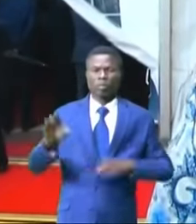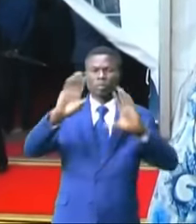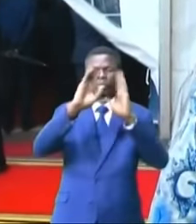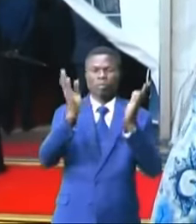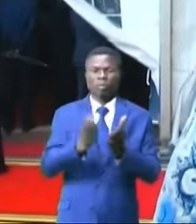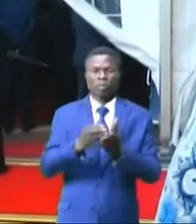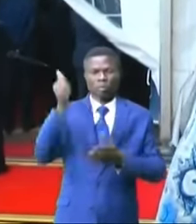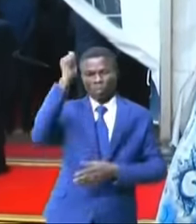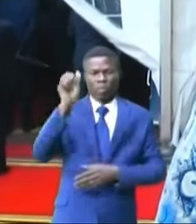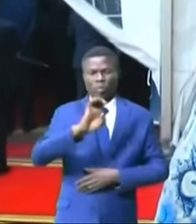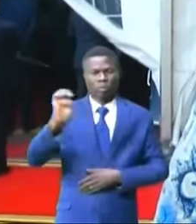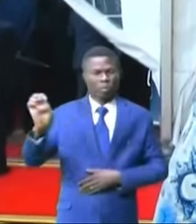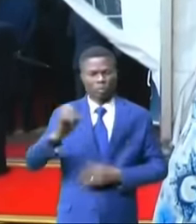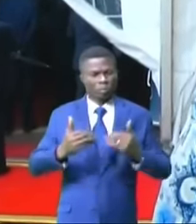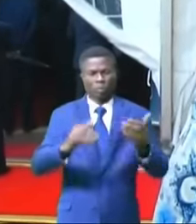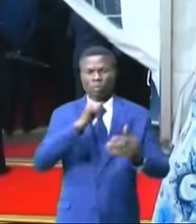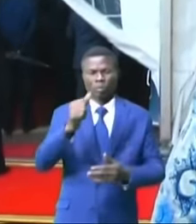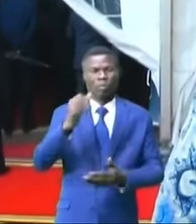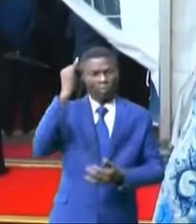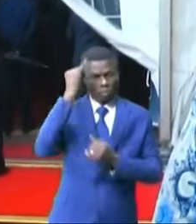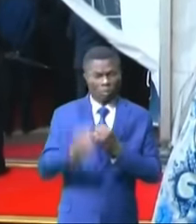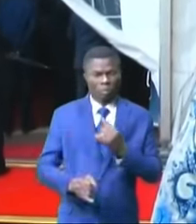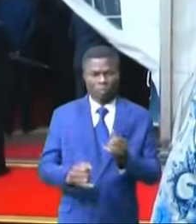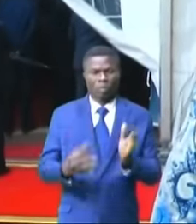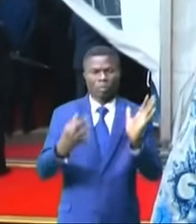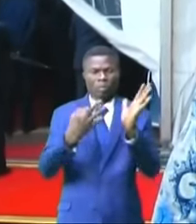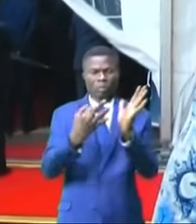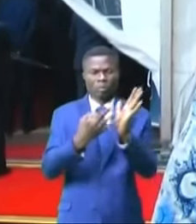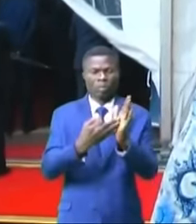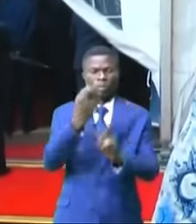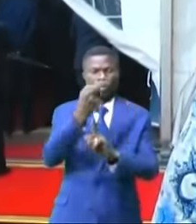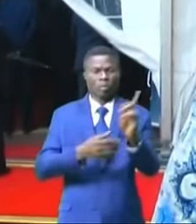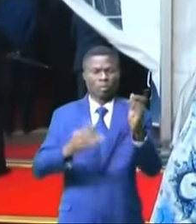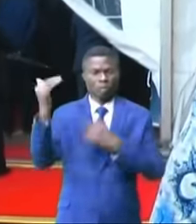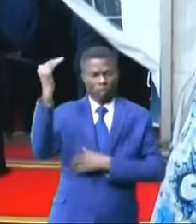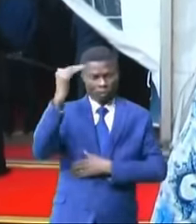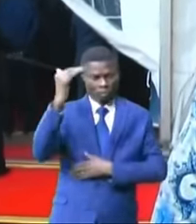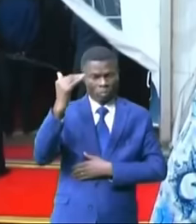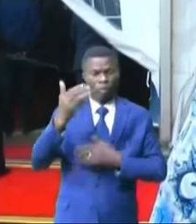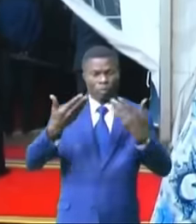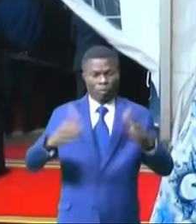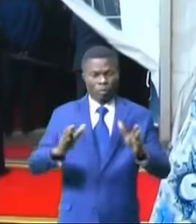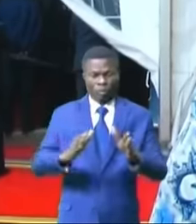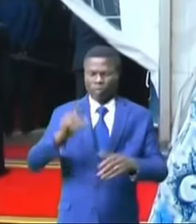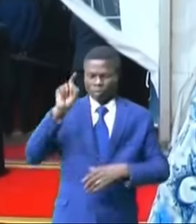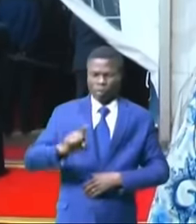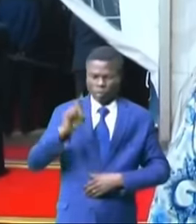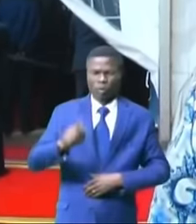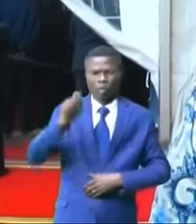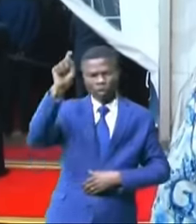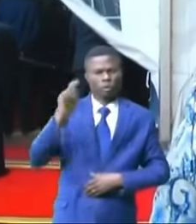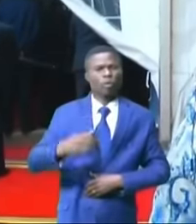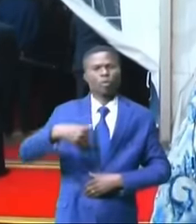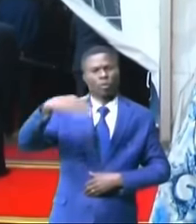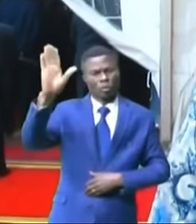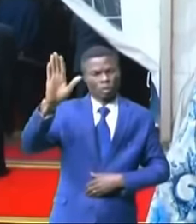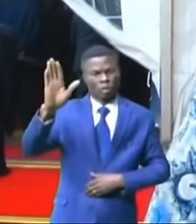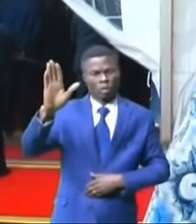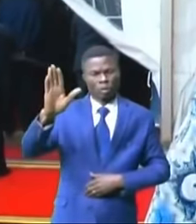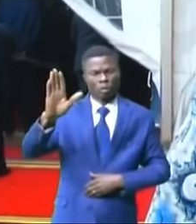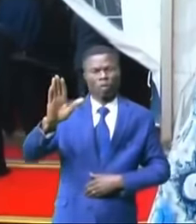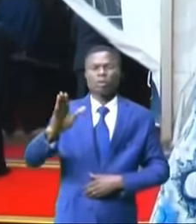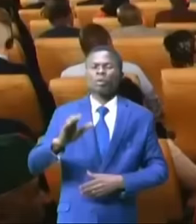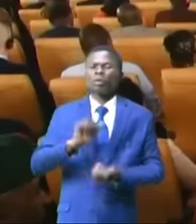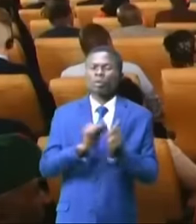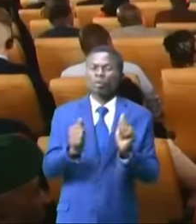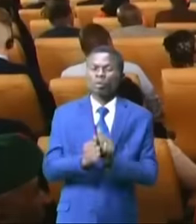de l'Est, donc qui expire le 8 décembre, et dès son expiration, donc, nous devons avoir donc les modalités de désengagement de